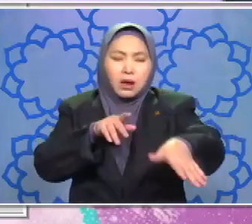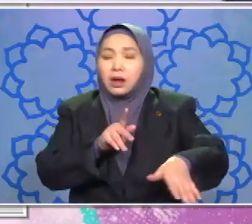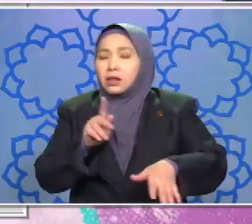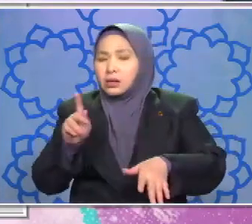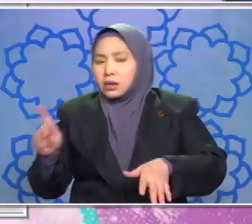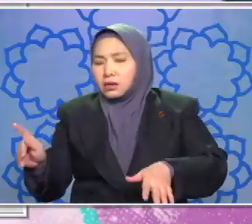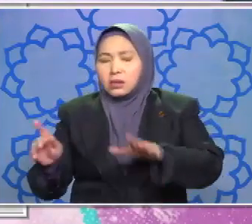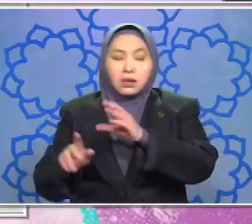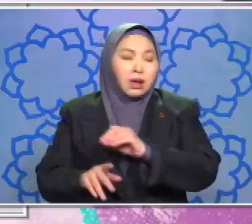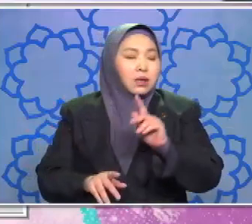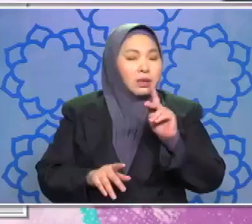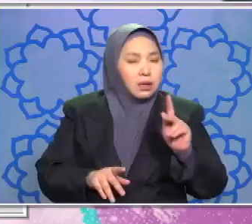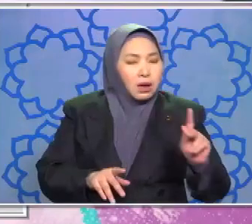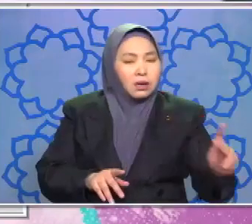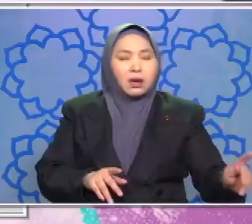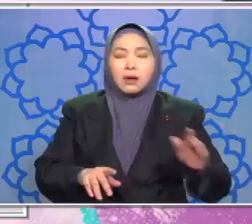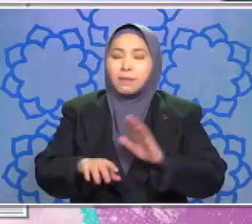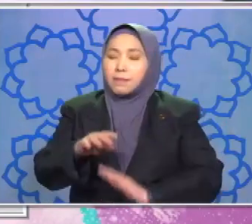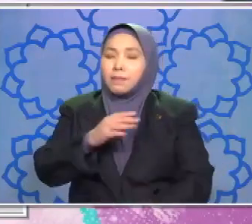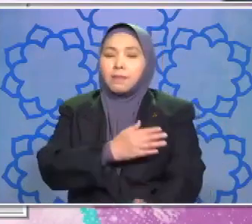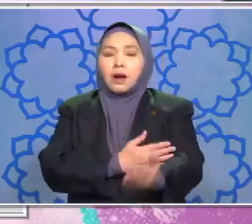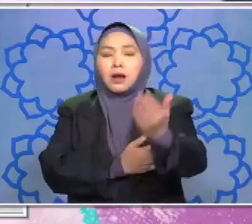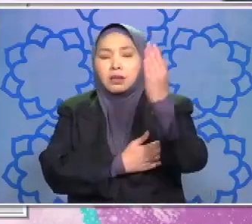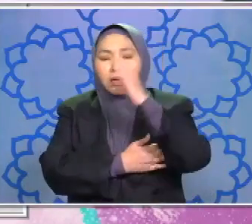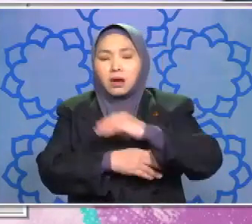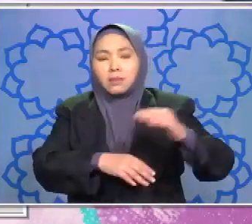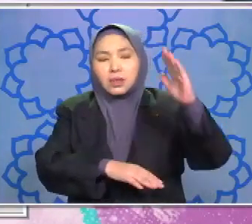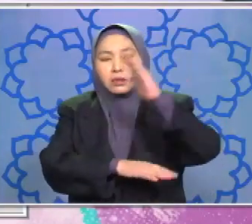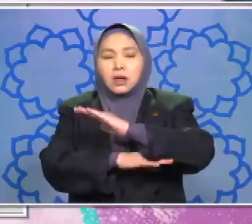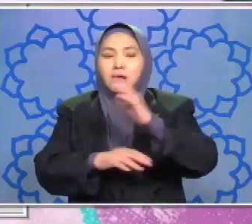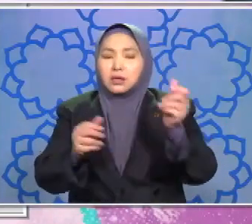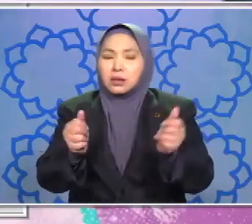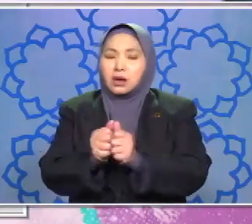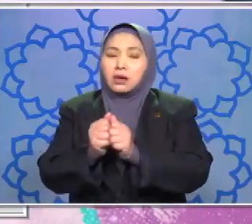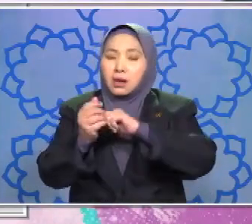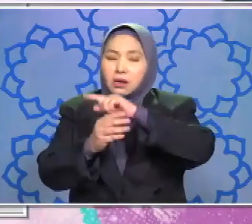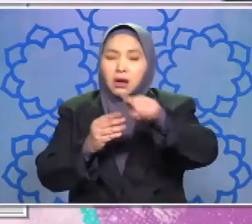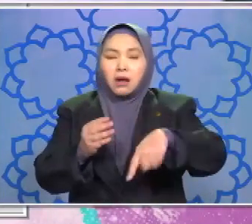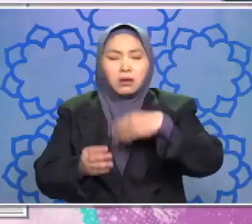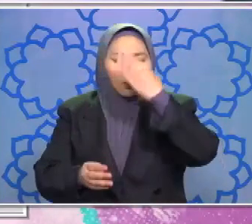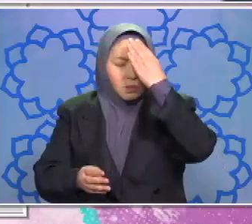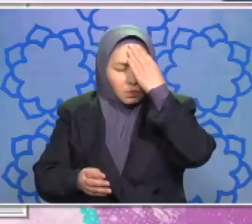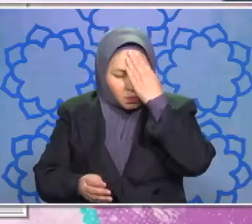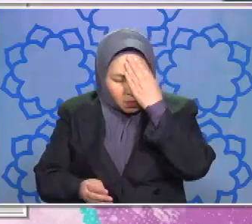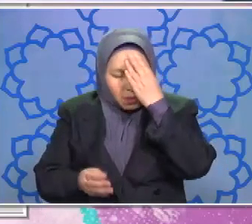شَيْءٍ يَتَفَيَّأُ ظِلَالُهُ عَنِ الْيَمِينِ